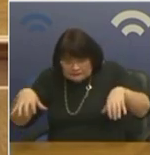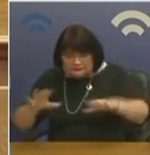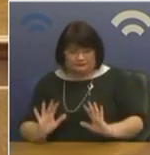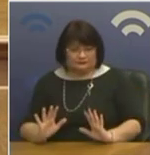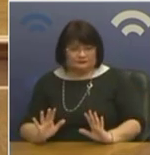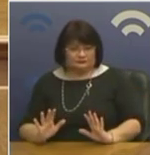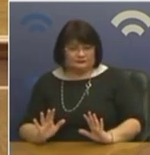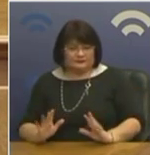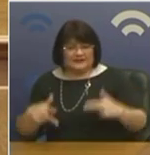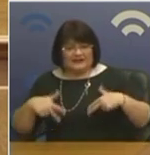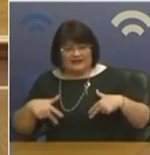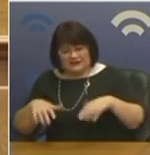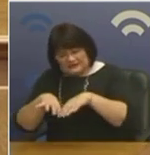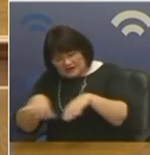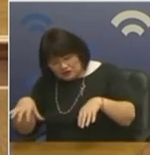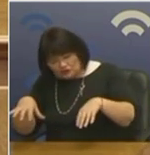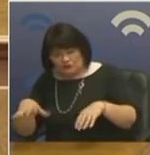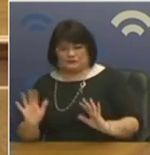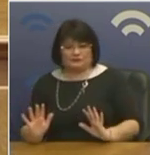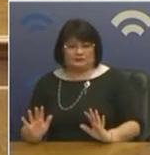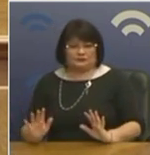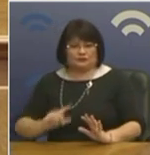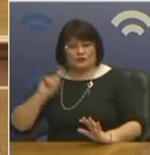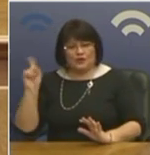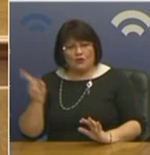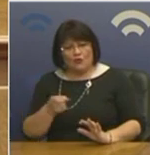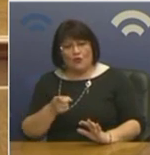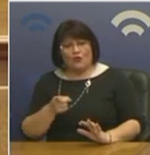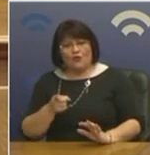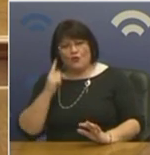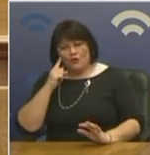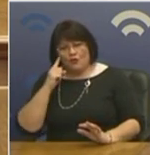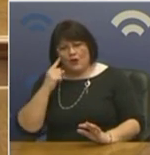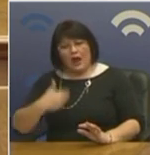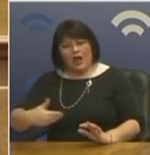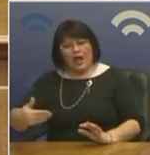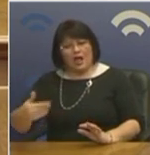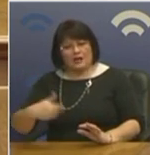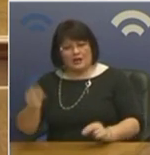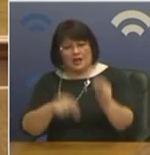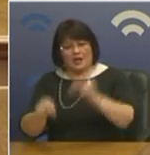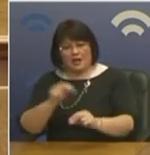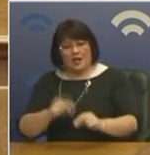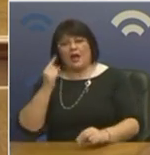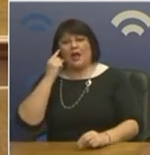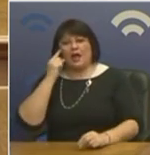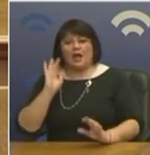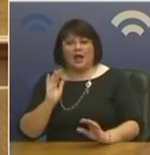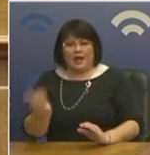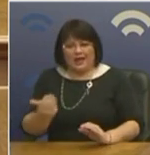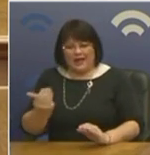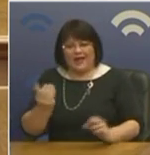φεύγει η κυβέρνηση, δεν λειτουργεί το κράτος. Και τώρα σκέφτονται όλοι, γιατί έχετε στο μυαλό σας τις εκλογές που έρχονται. Σκέφτεστε, λένε, να πάτε σε πρόορες